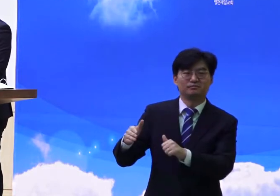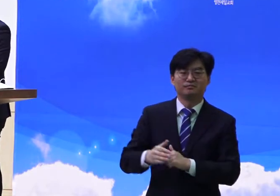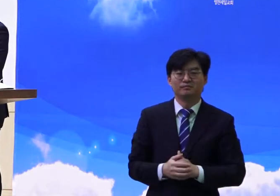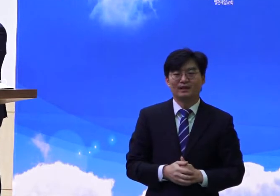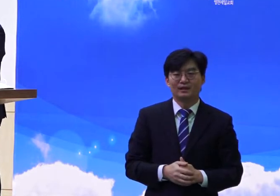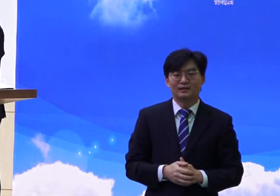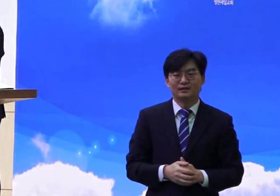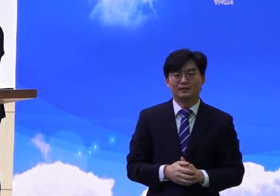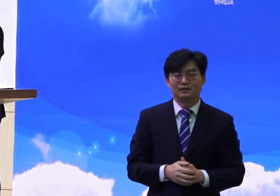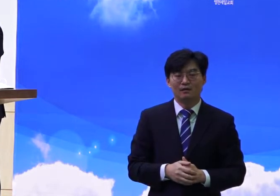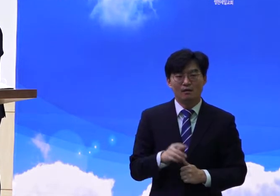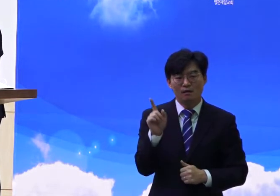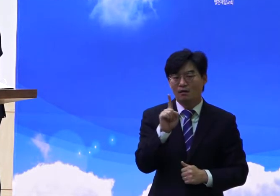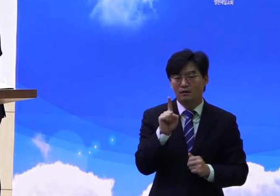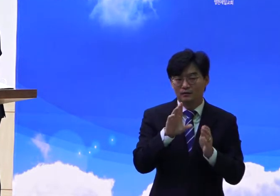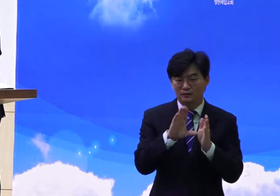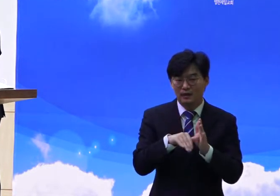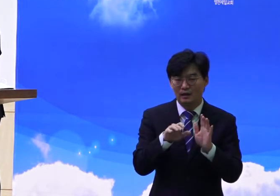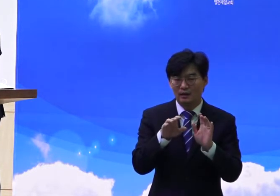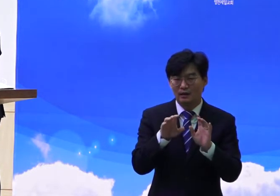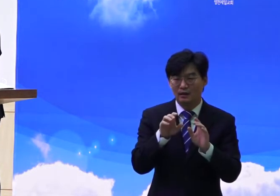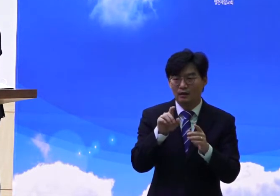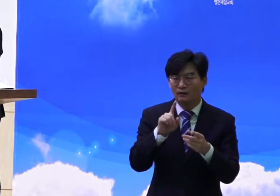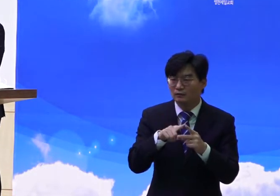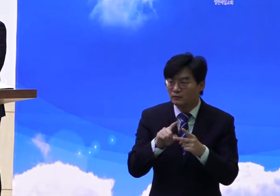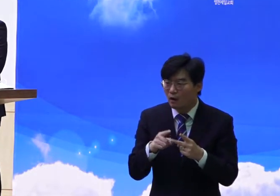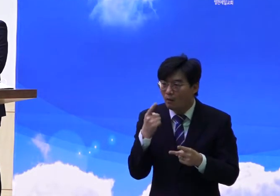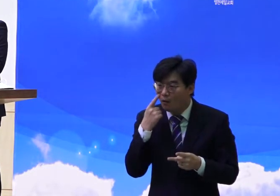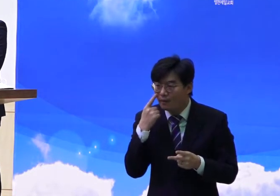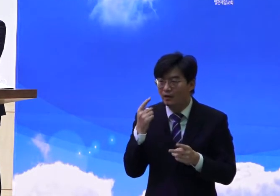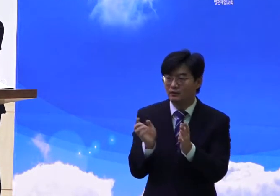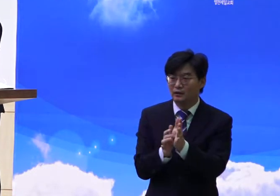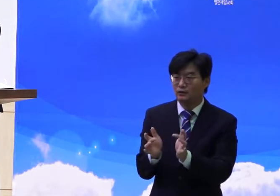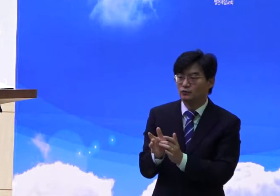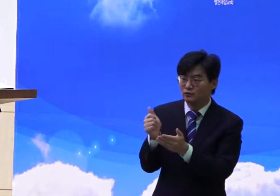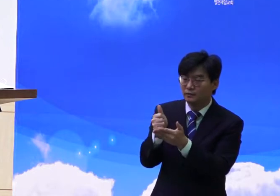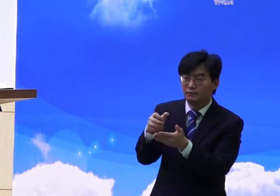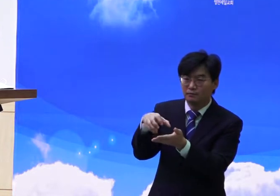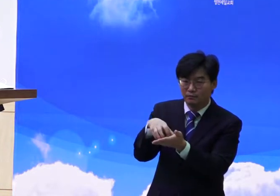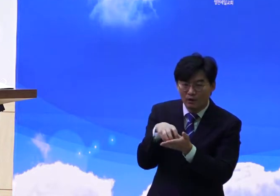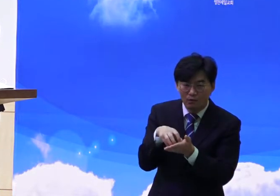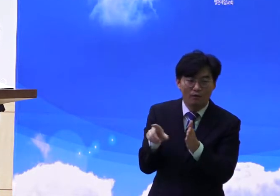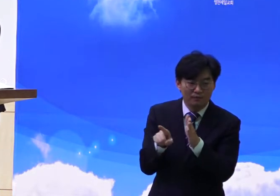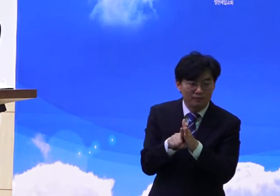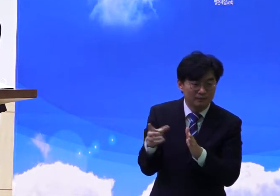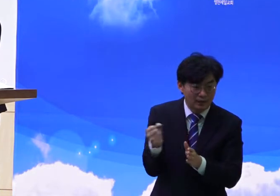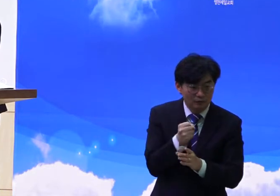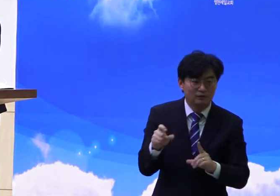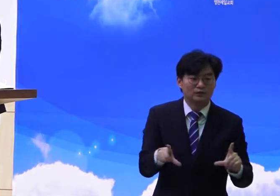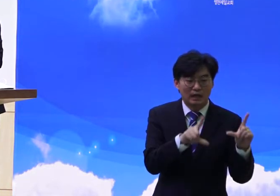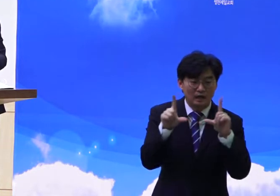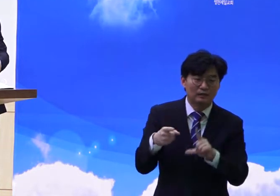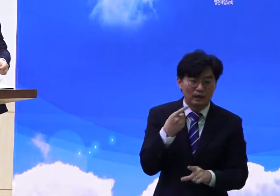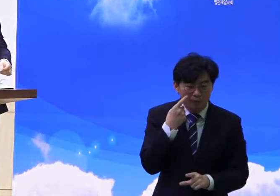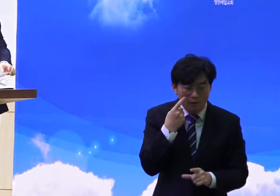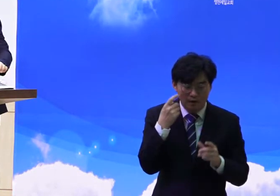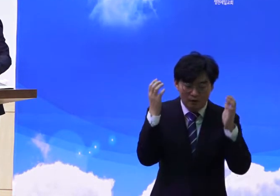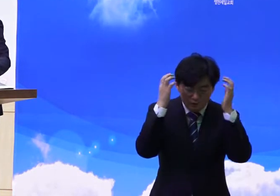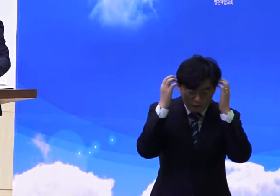그 세대를 거스르면서 연단을 받을 수밖에 없습니다. 그 과정 속에서